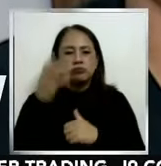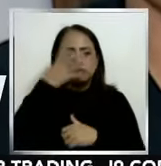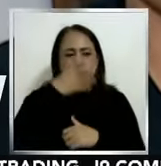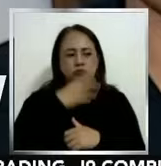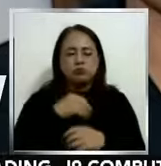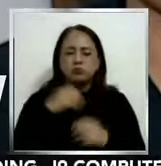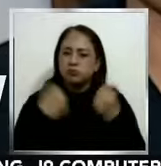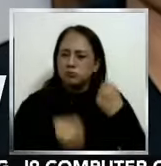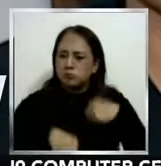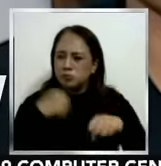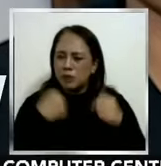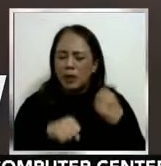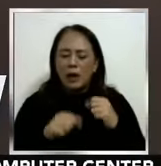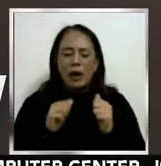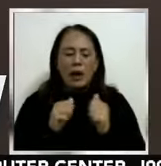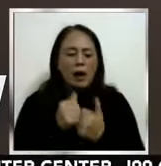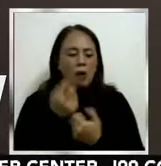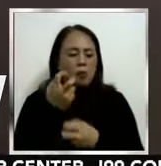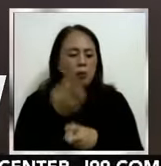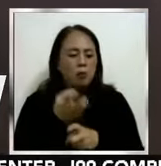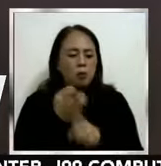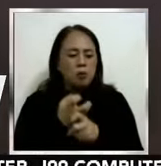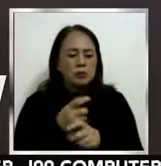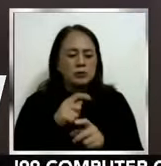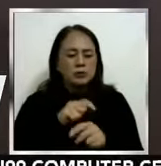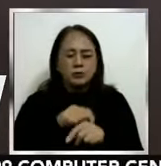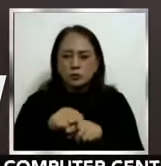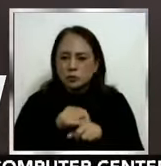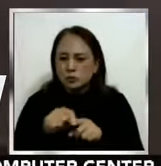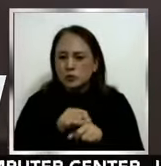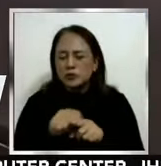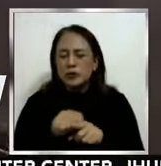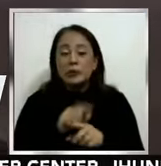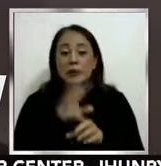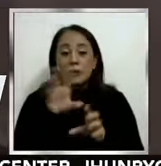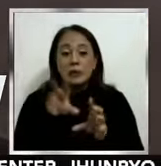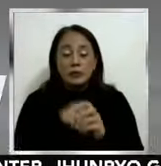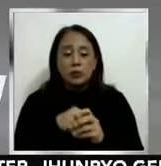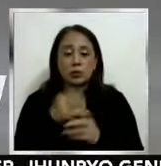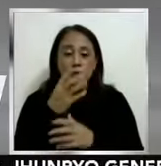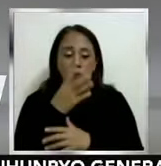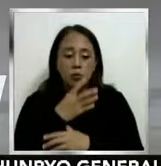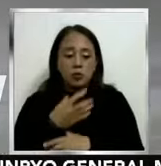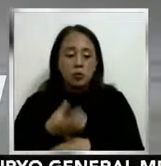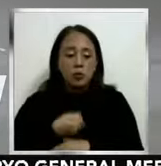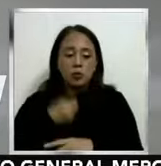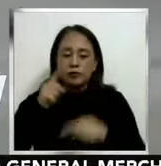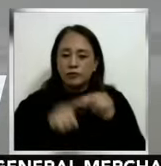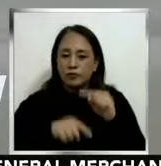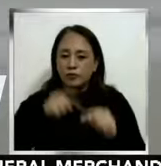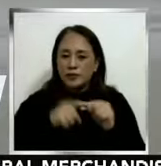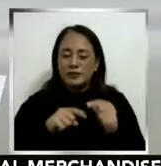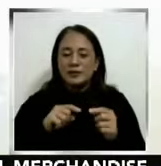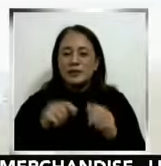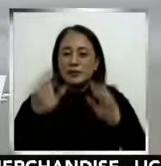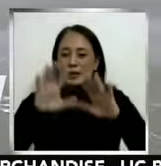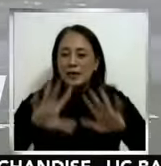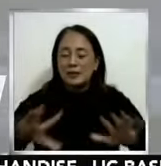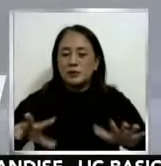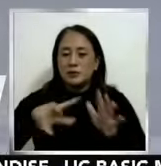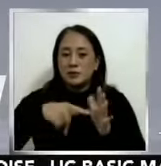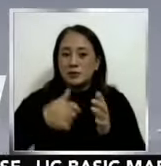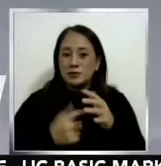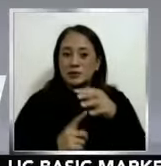how difficult it is to train. Nakasama rin ni Ashley ang kanyang kaibigang Asian figure skating champion